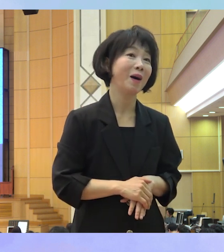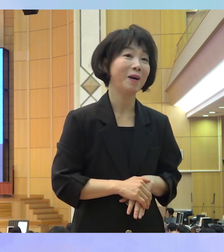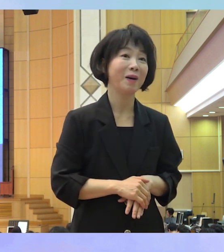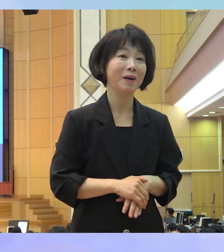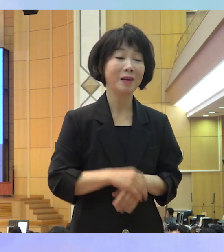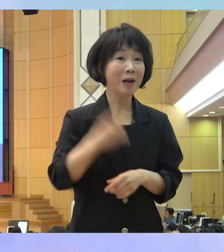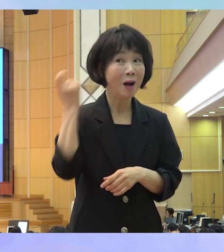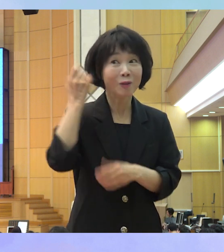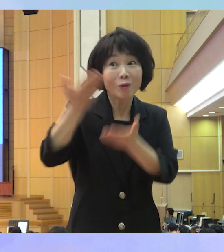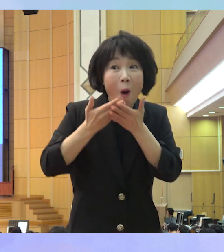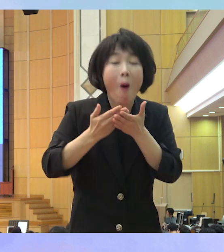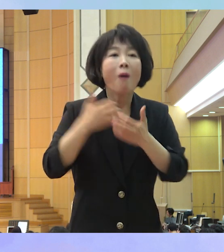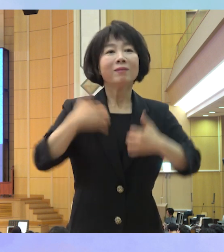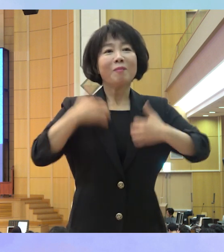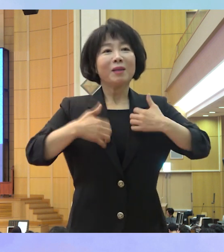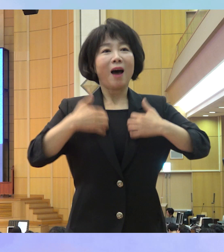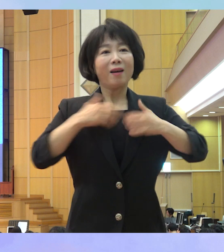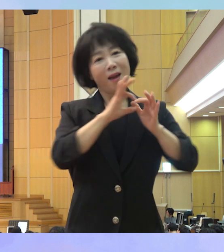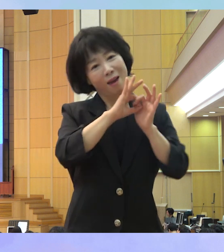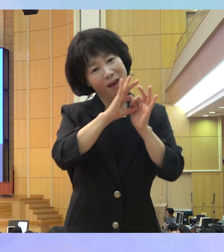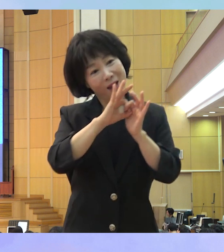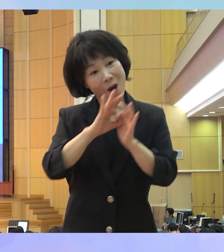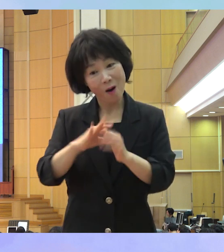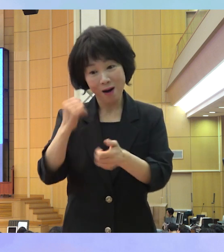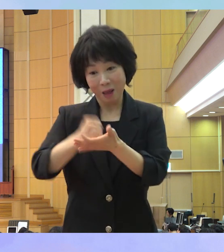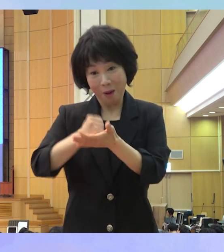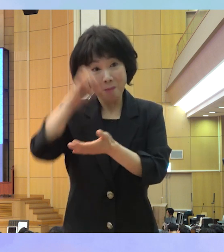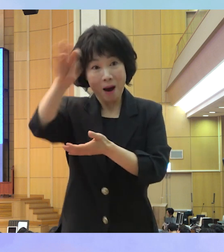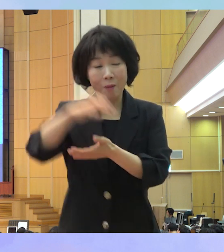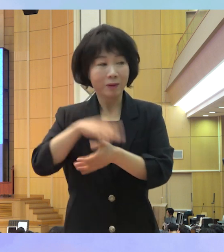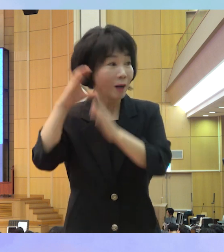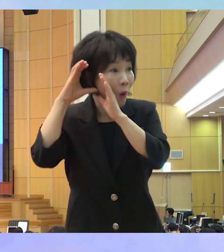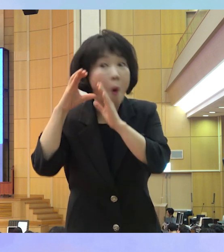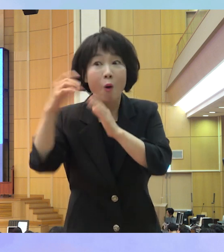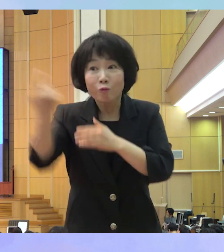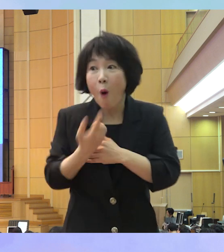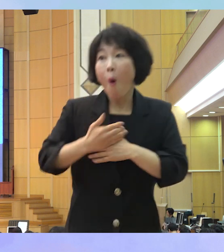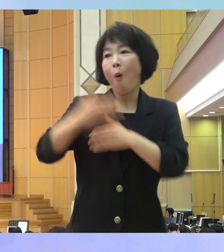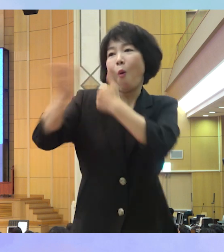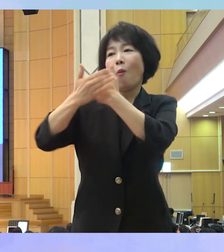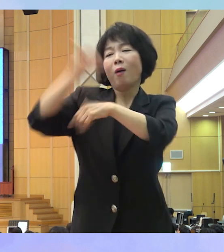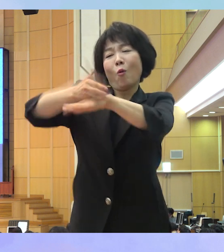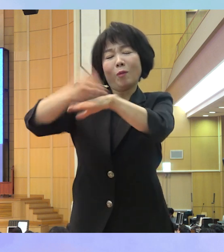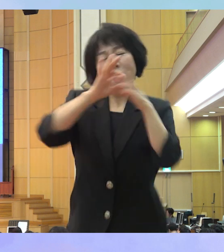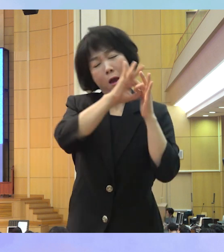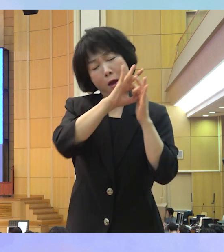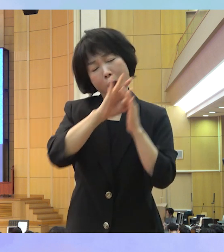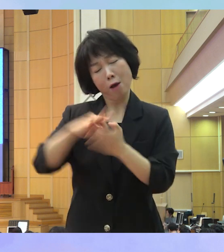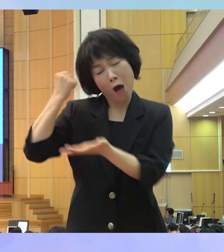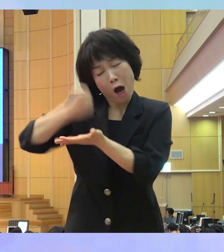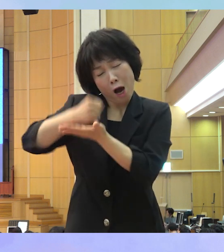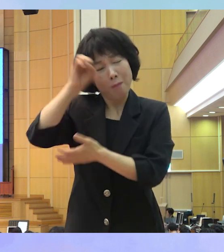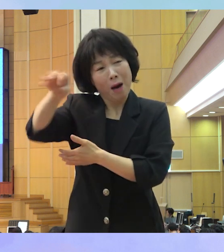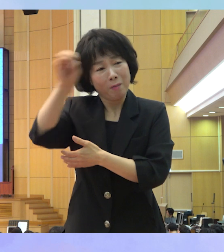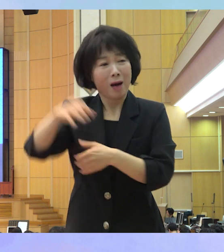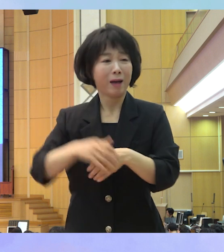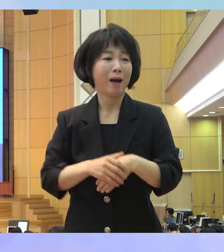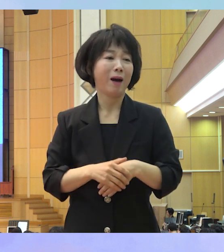거예요. 자기 하는 말을 가족들은 평생 들었을 거 아닙니까? 궁금하지도